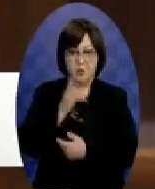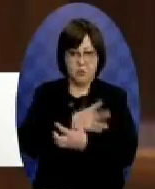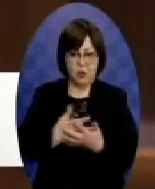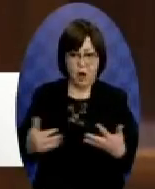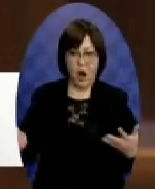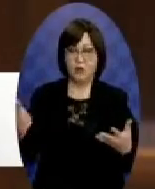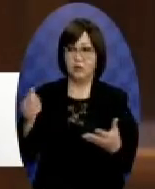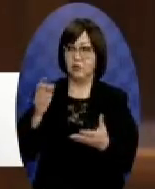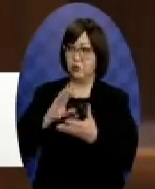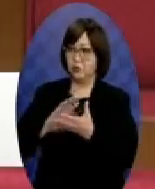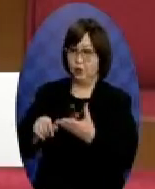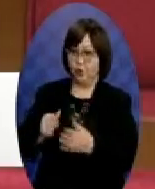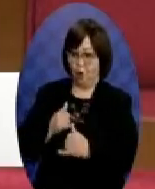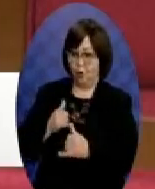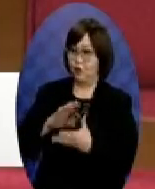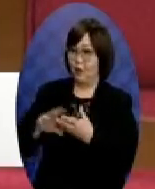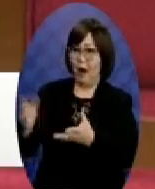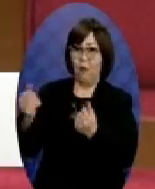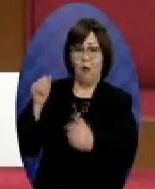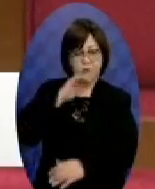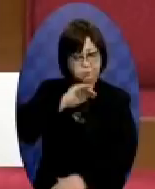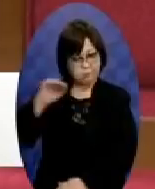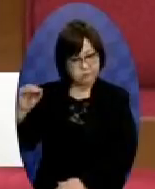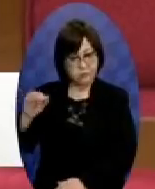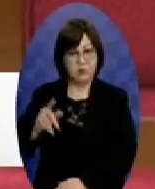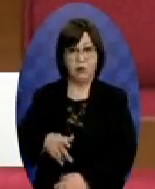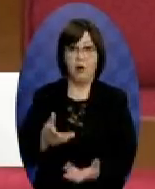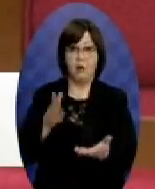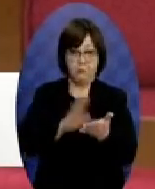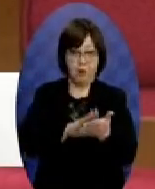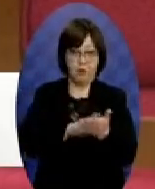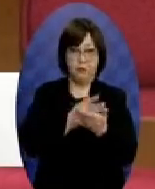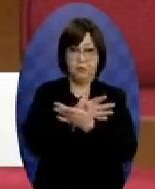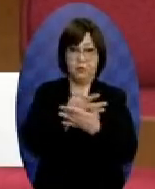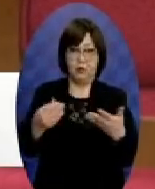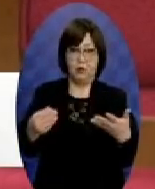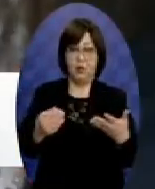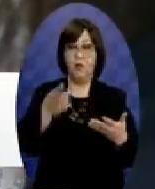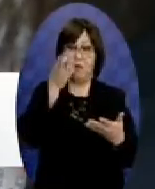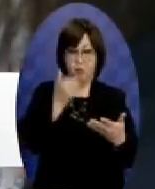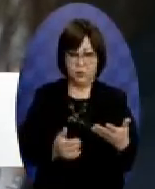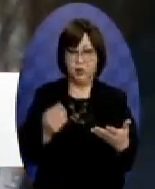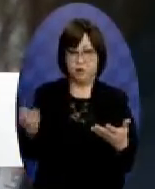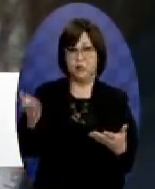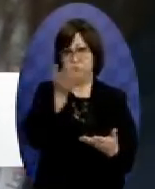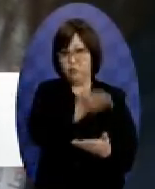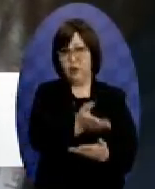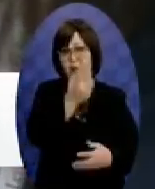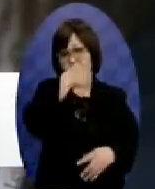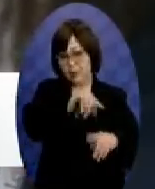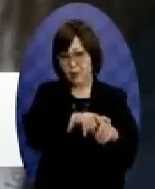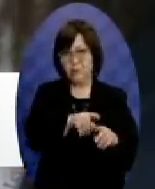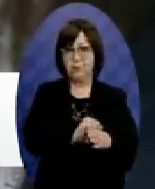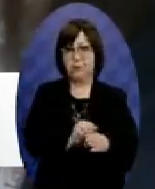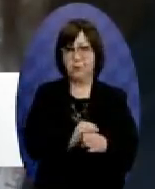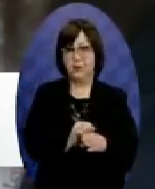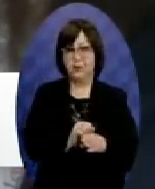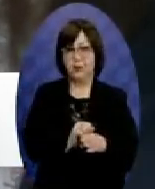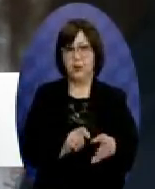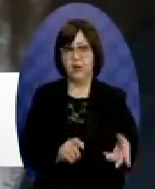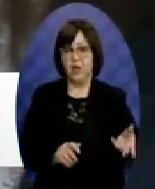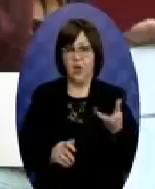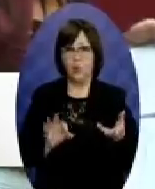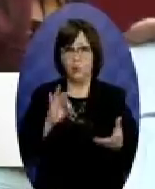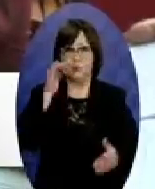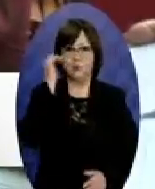тооцсон ухаас татгалцсан тохиолдолд гүйцэтгэх баримт бичгийг төлбөр авахчид буцааж түүнийг дахин гүйцэтгүүлэхээр ирүүлэхгүй байхаар